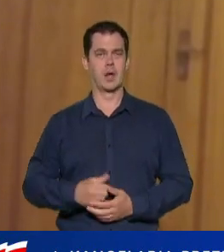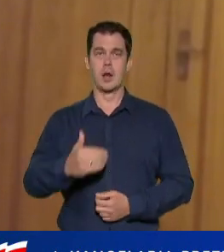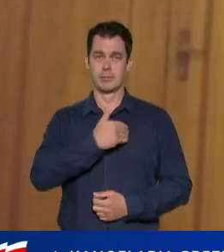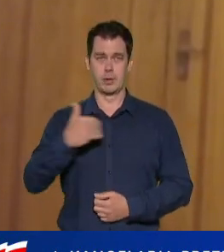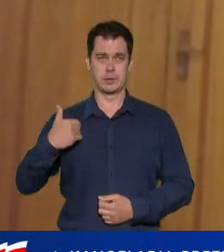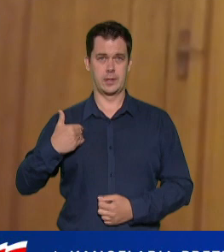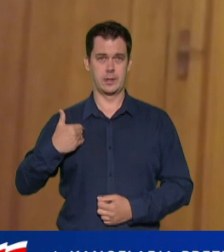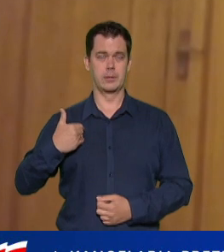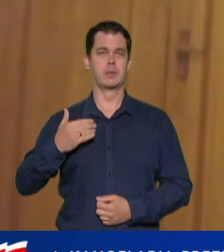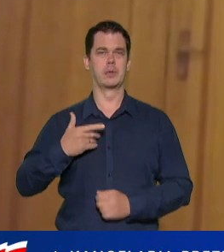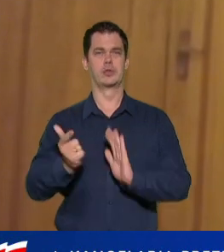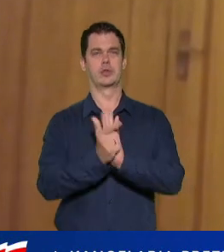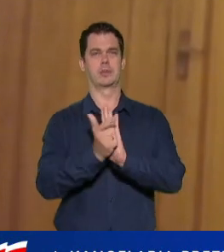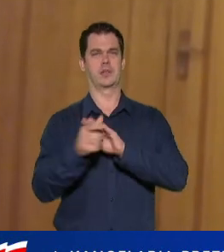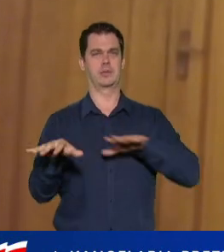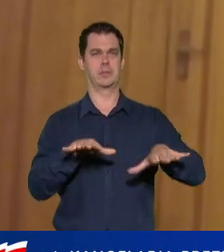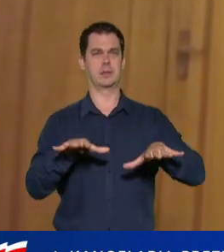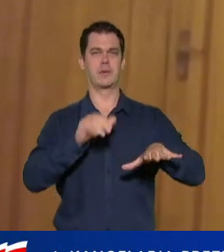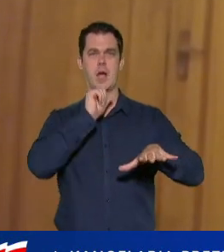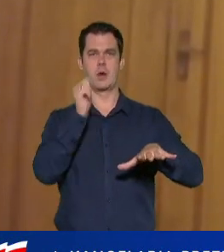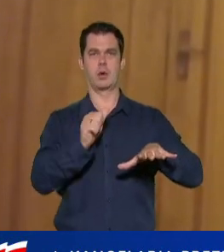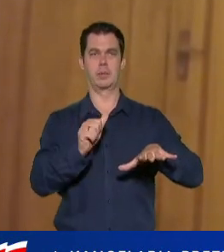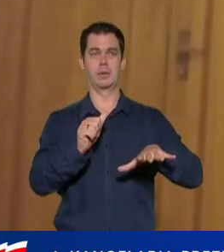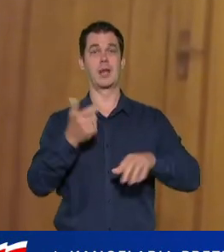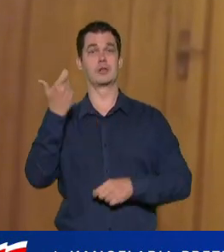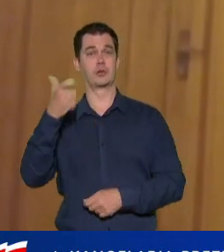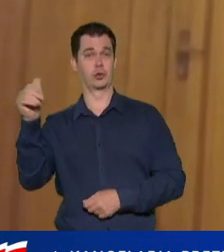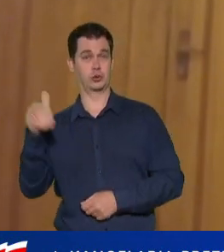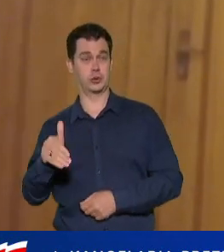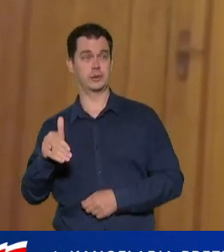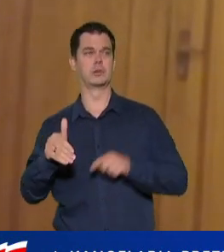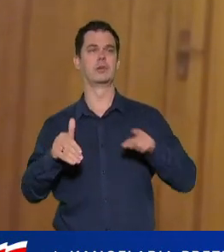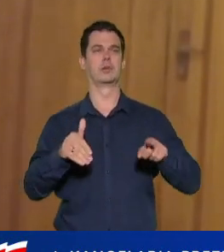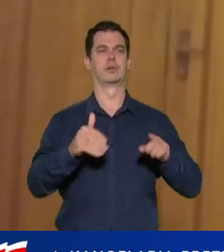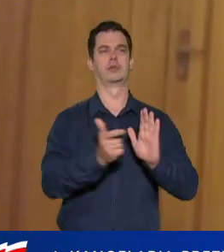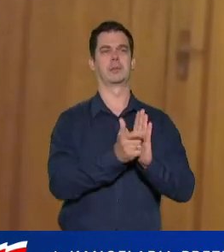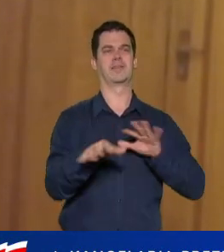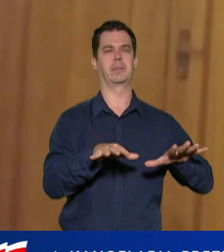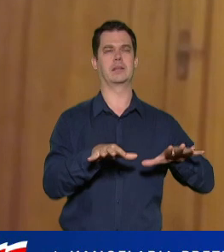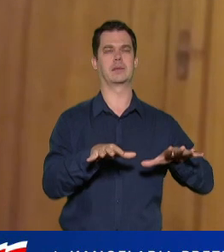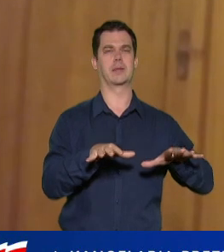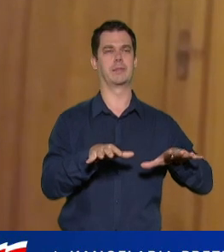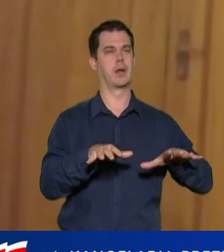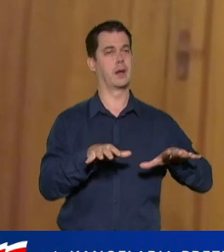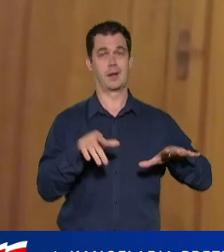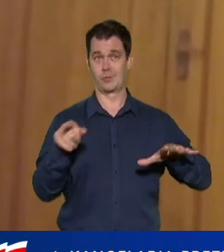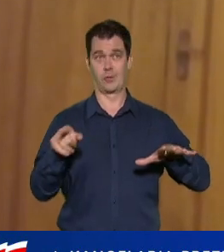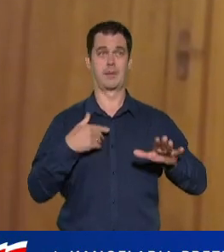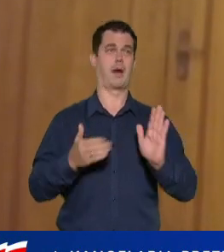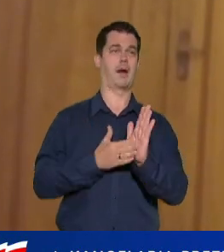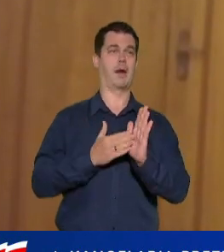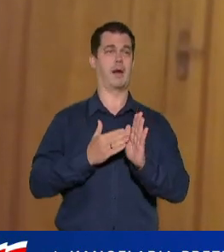Europie dzisiaj 17 miejsce pod względem zachorowań na 100 tysięcy mieszkańców. Ale to dla nas nie jest